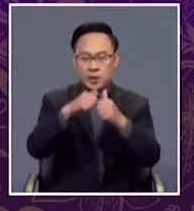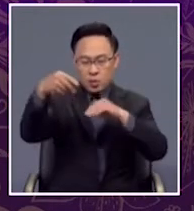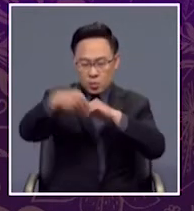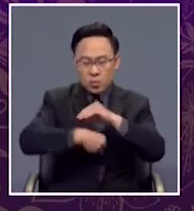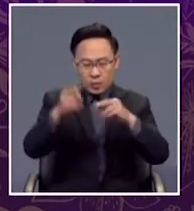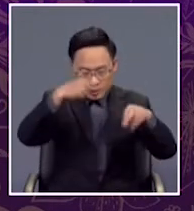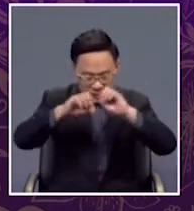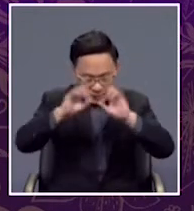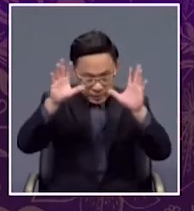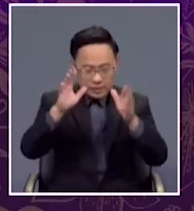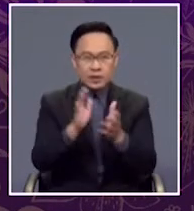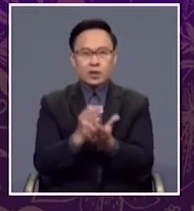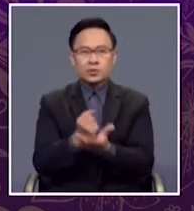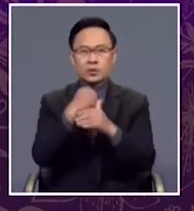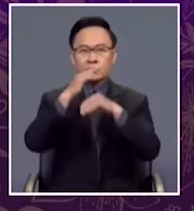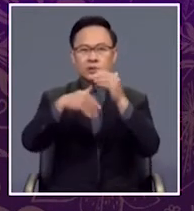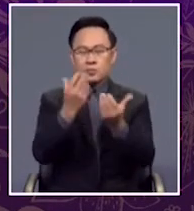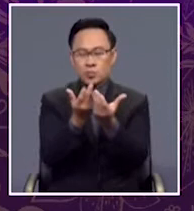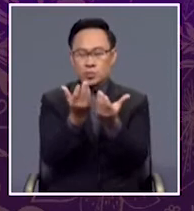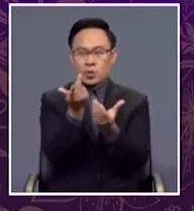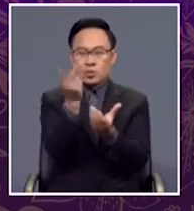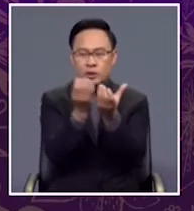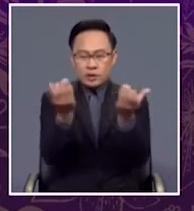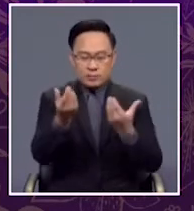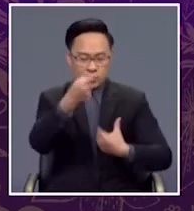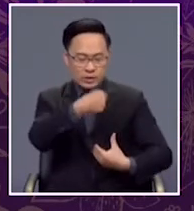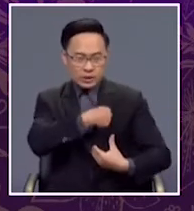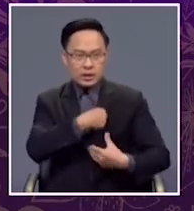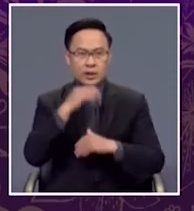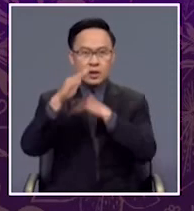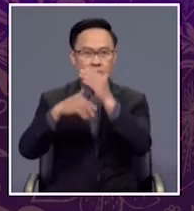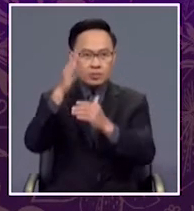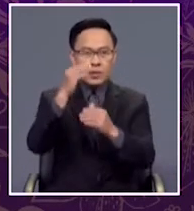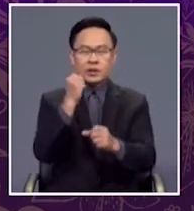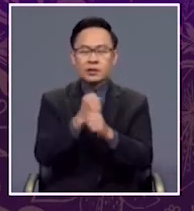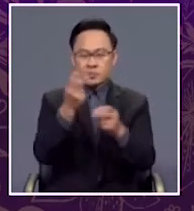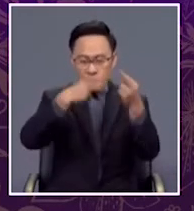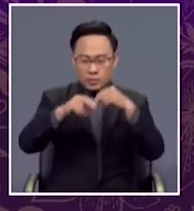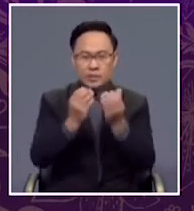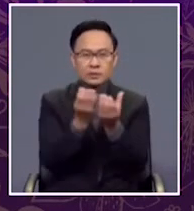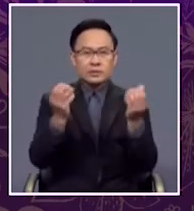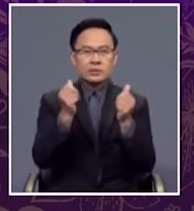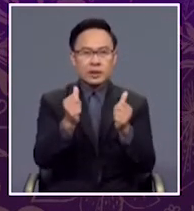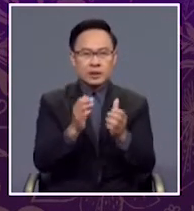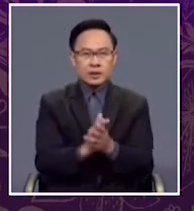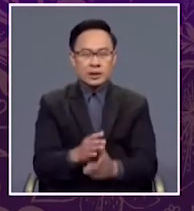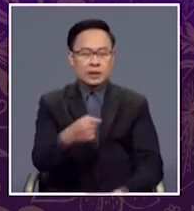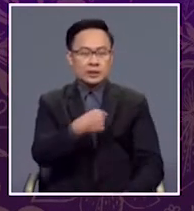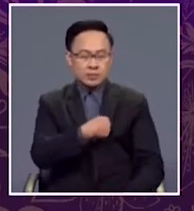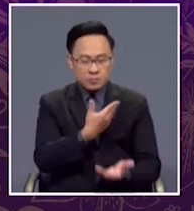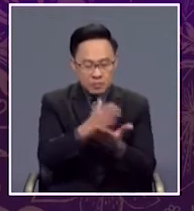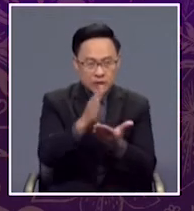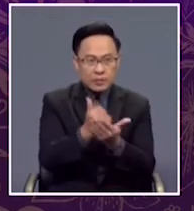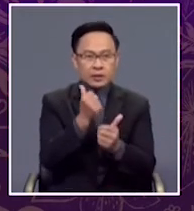ปร่งใสเร่งสร้างเสริมคุณธรรมประจำใจก้าวต่อไปวันหน้าธรรมาภิบาลจิตสำนึกแบ่งปันอันแน่วแ